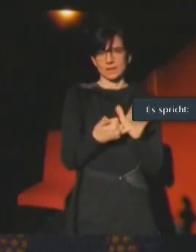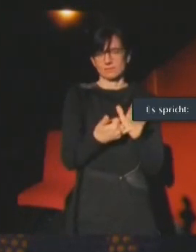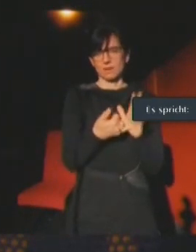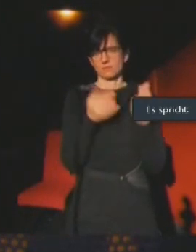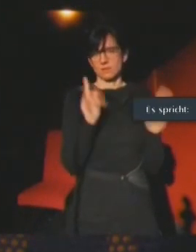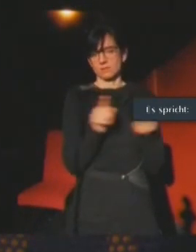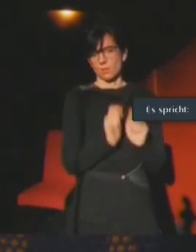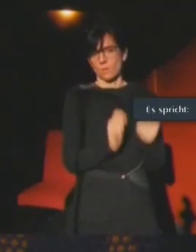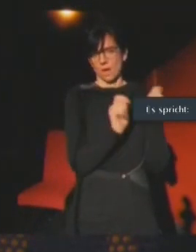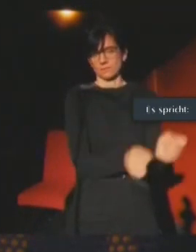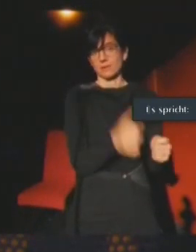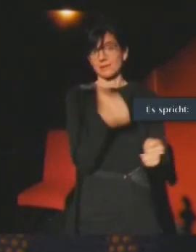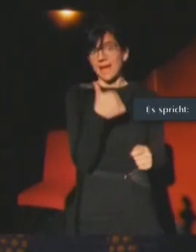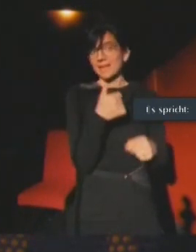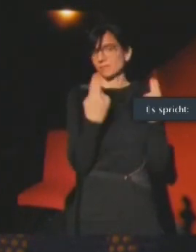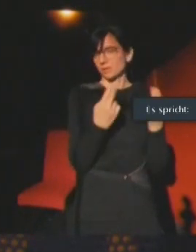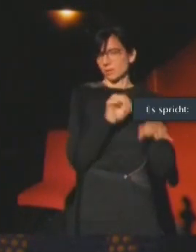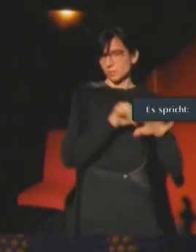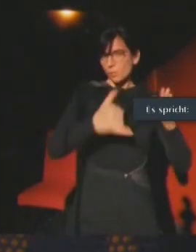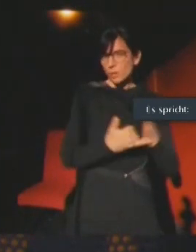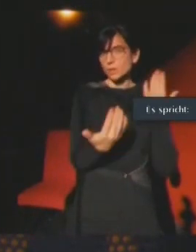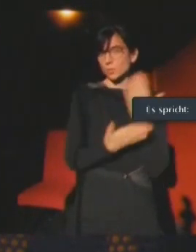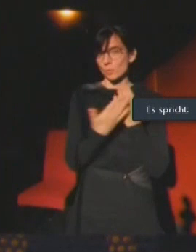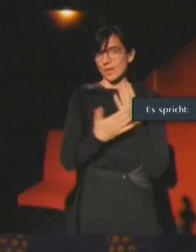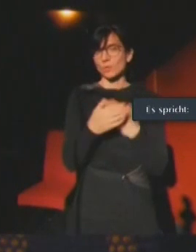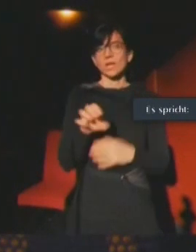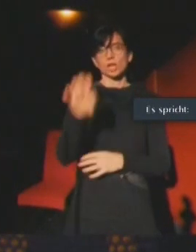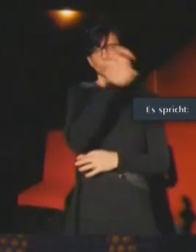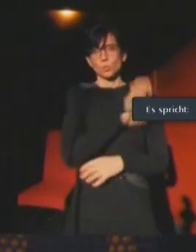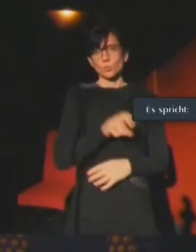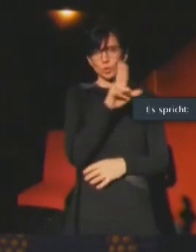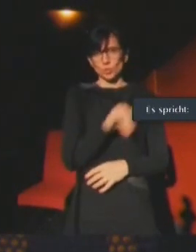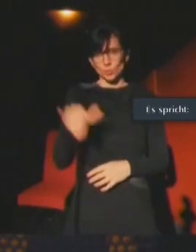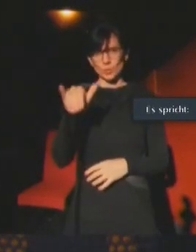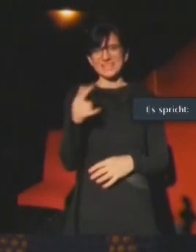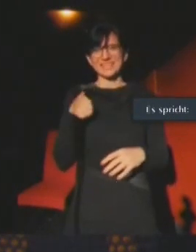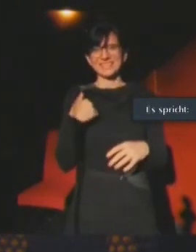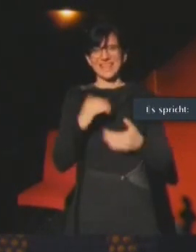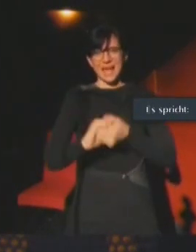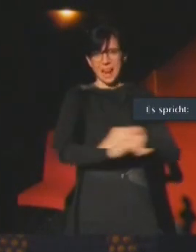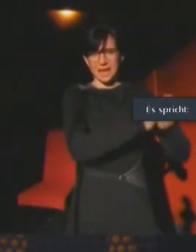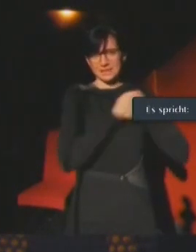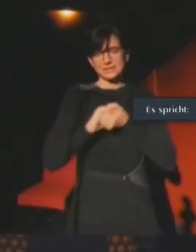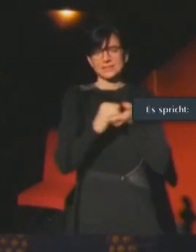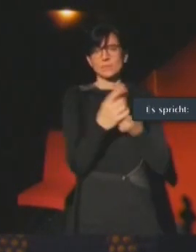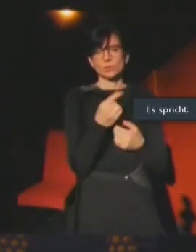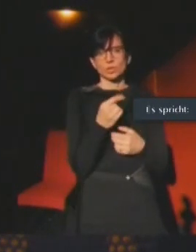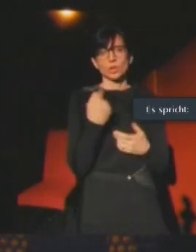werden. Ein ganz wesentliches Projekt ist das Projekt European University Alliance,